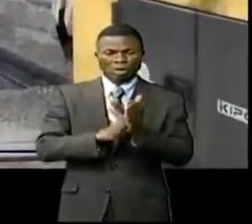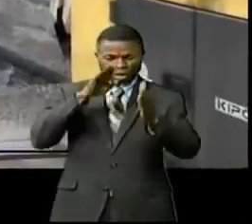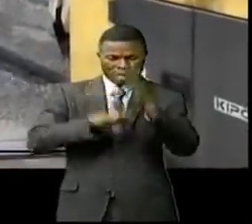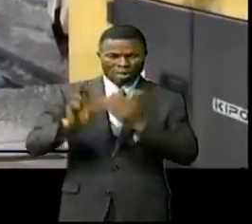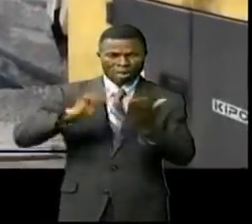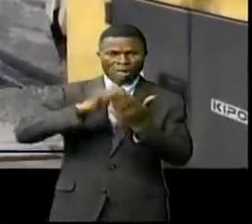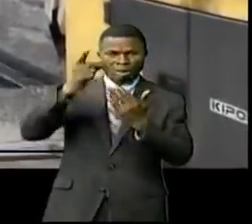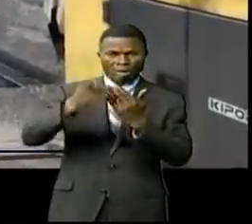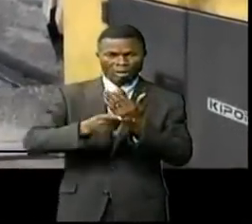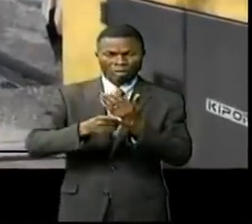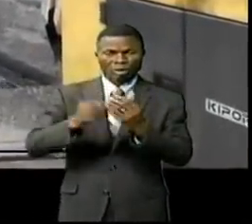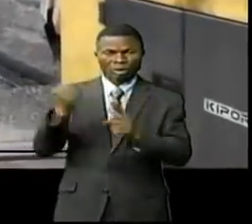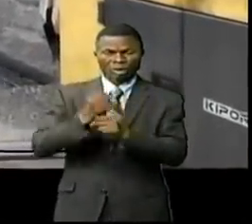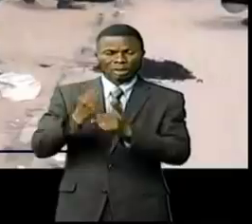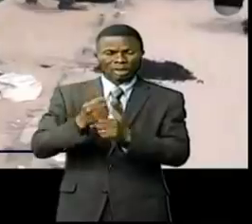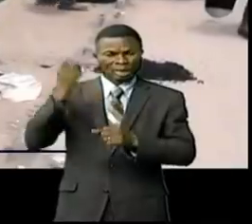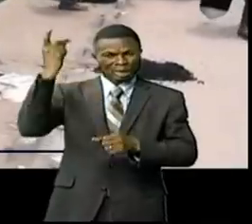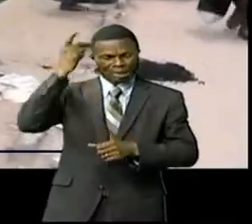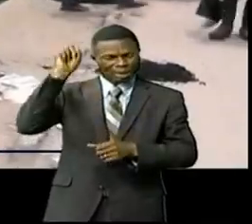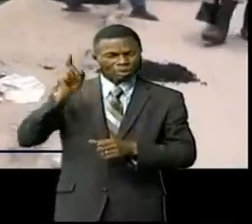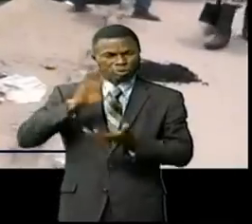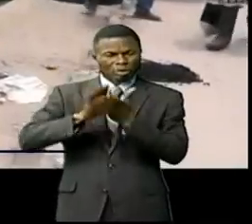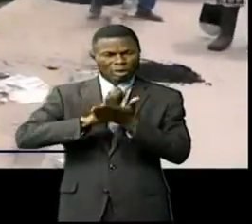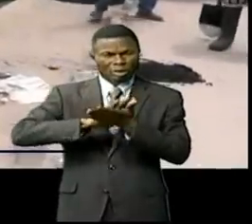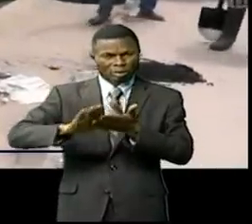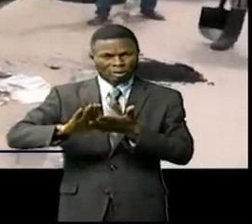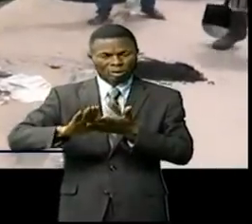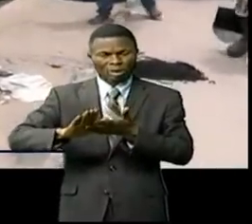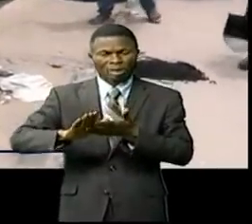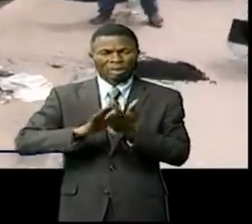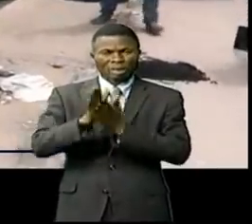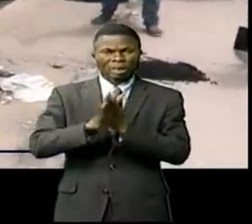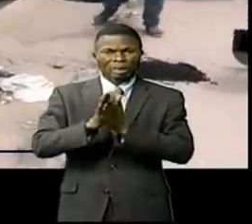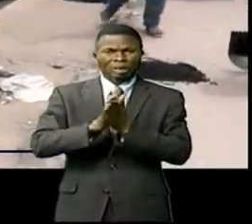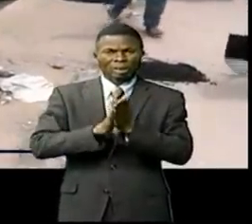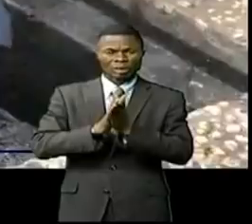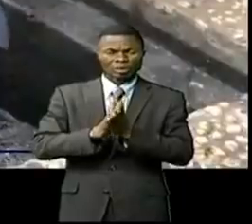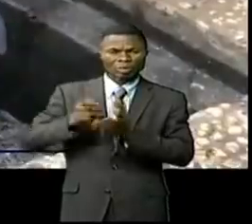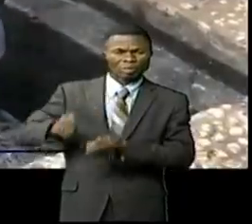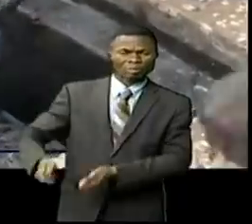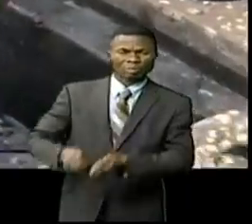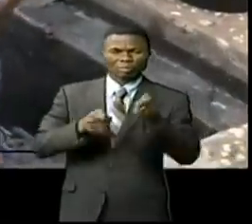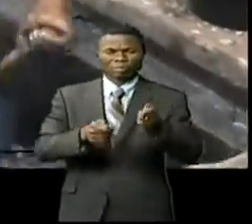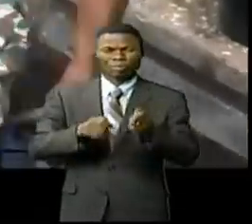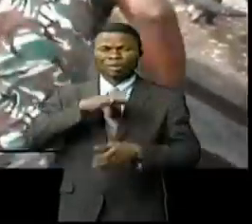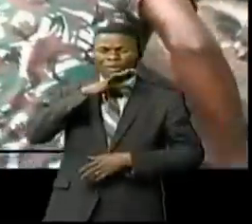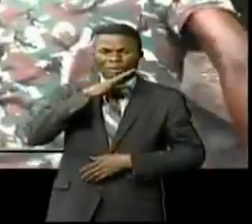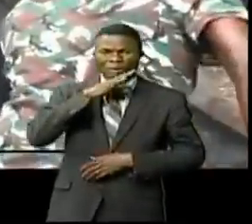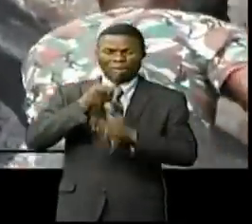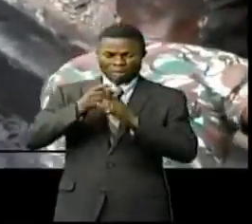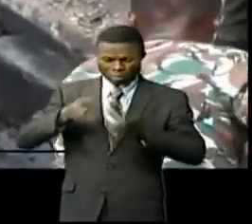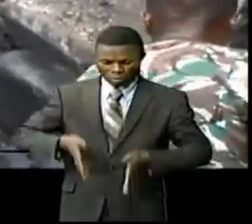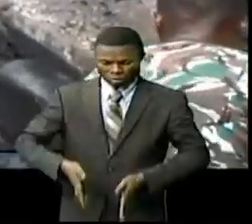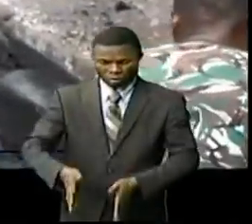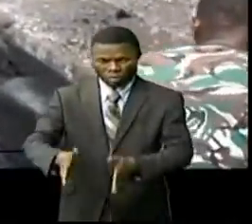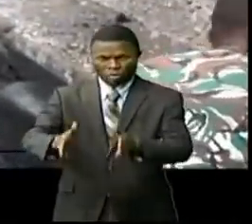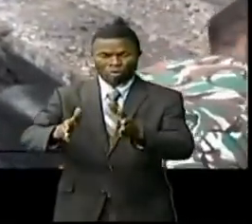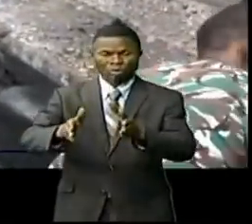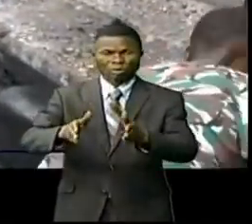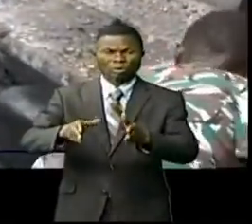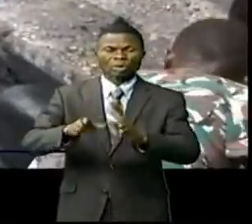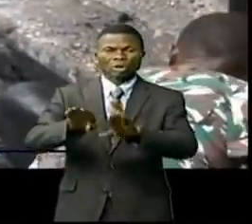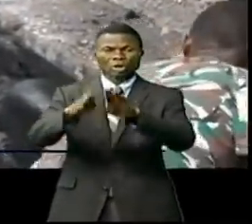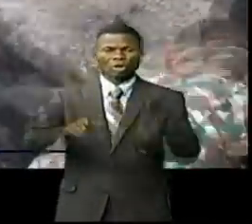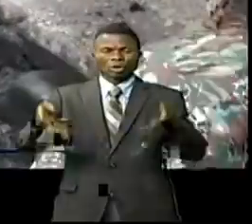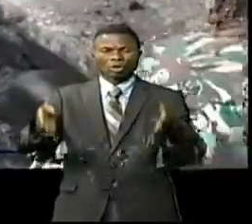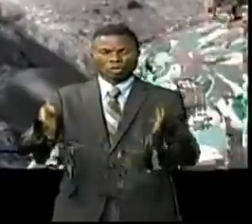dans le cadre de l'opération Kinbopeto ont constitué essentiellement à l'évacuation des immondices sortis des caniveaux et jonchant les ouvrages